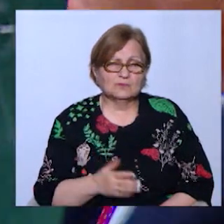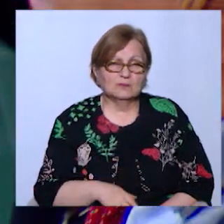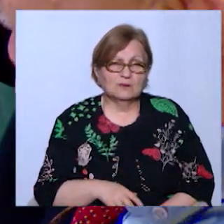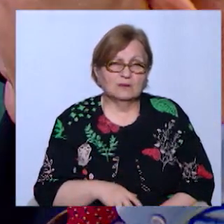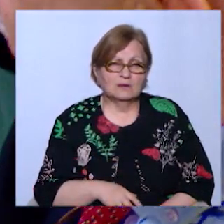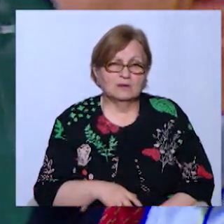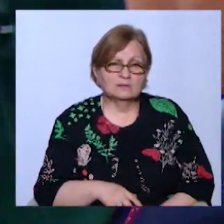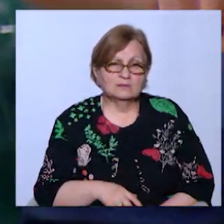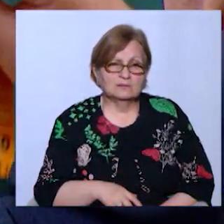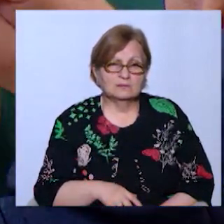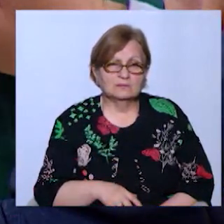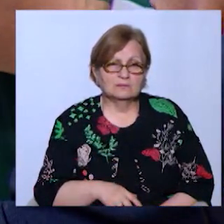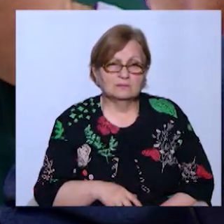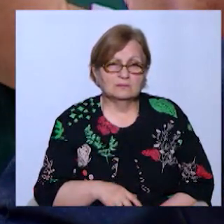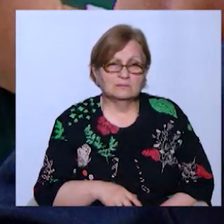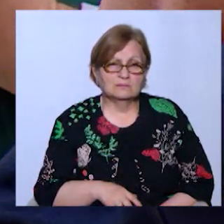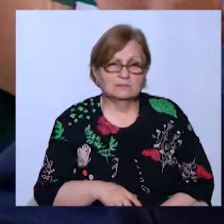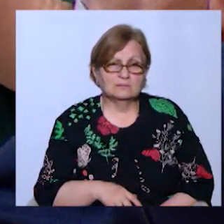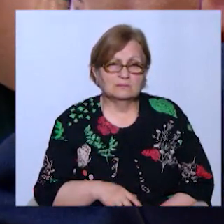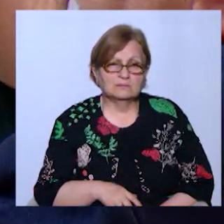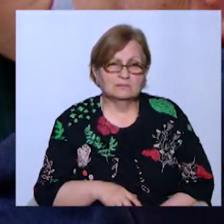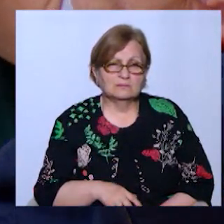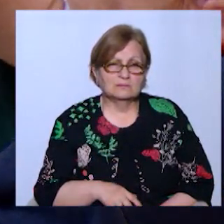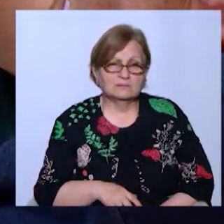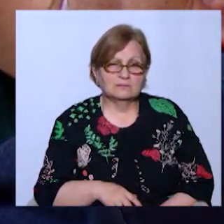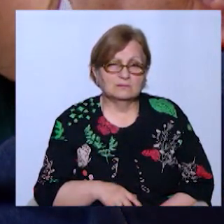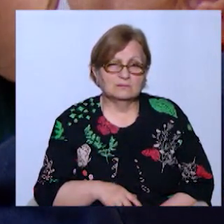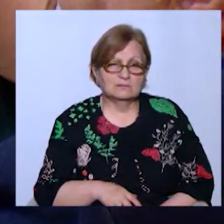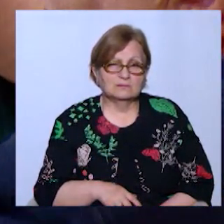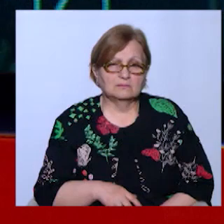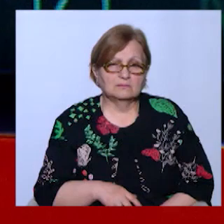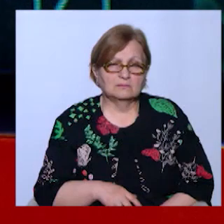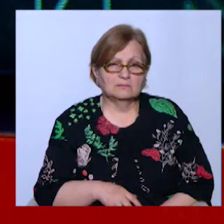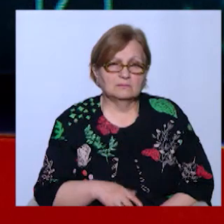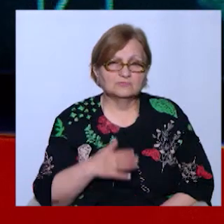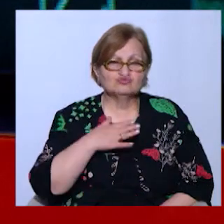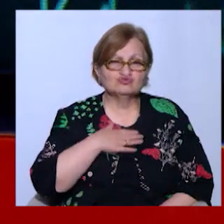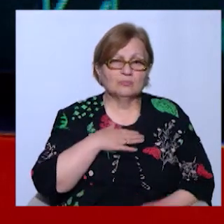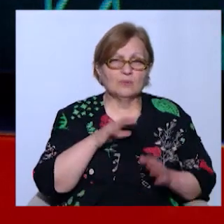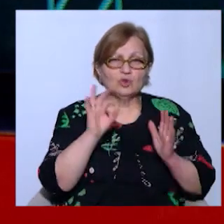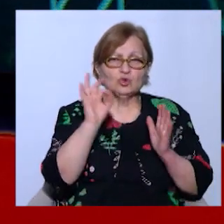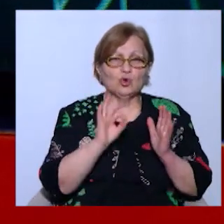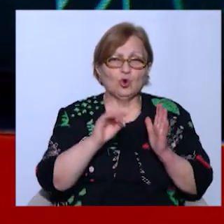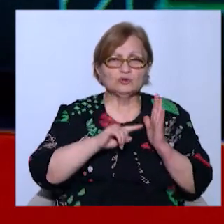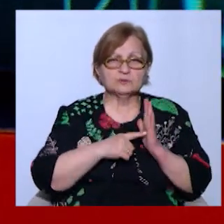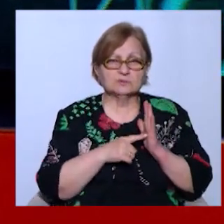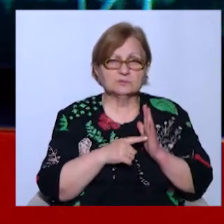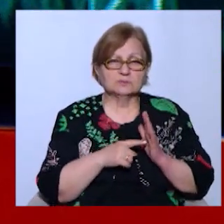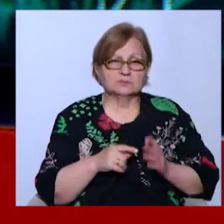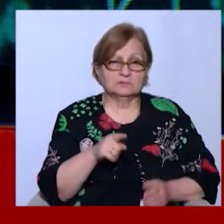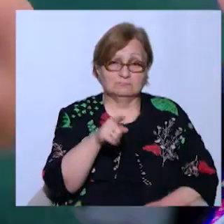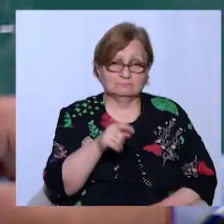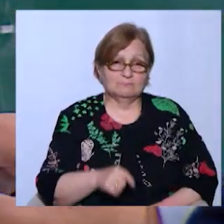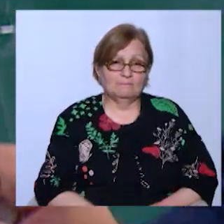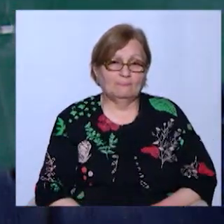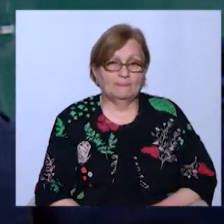მაშ აი ეს არ შეგვეშალოს. სად იყო ეს ჩემი ის? ეს ჩემი წერტილი იყო აი